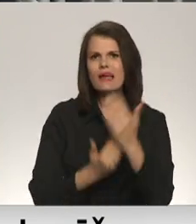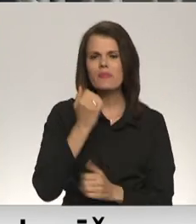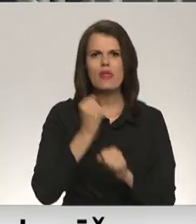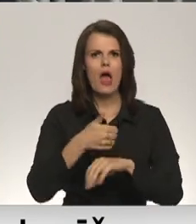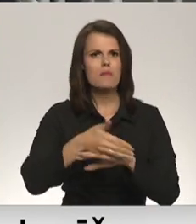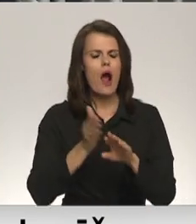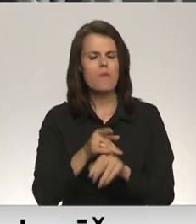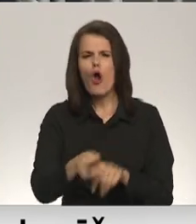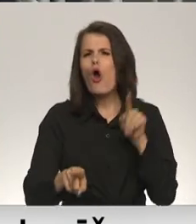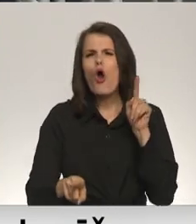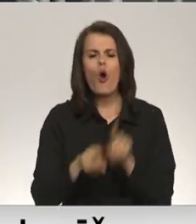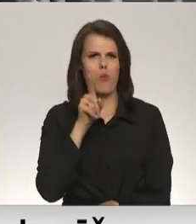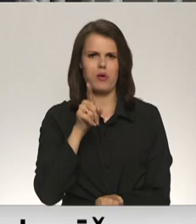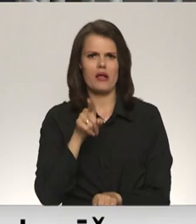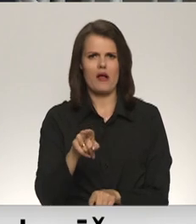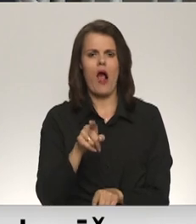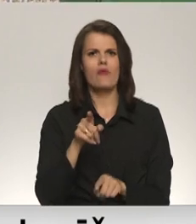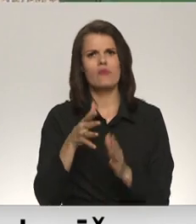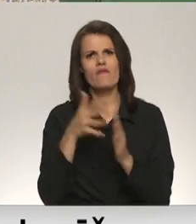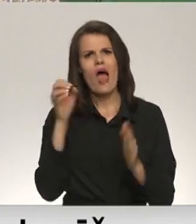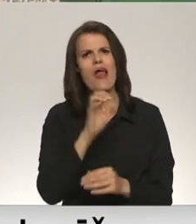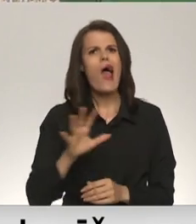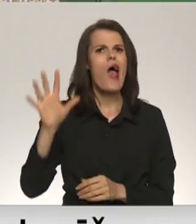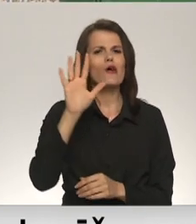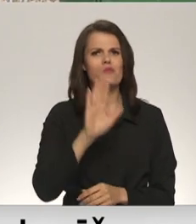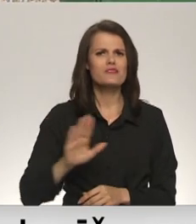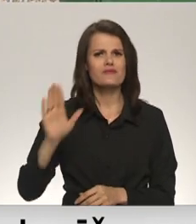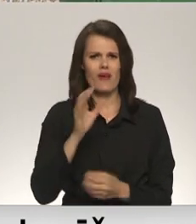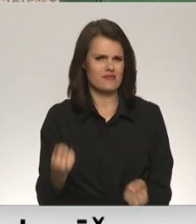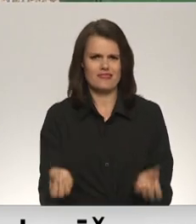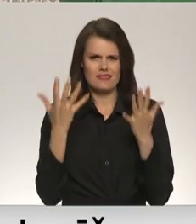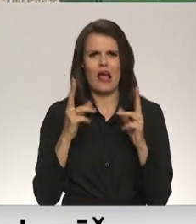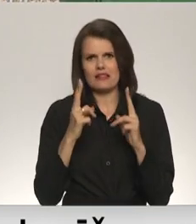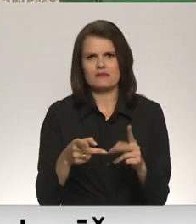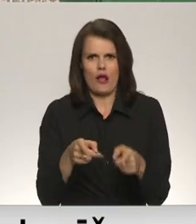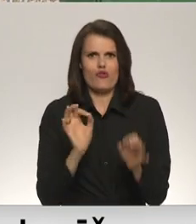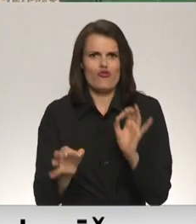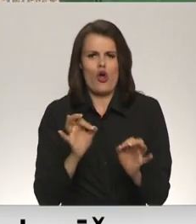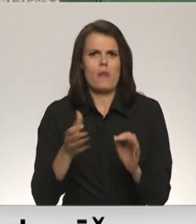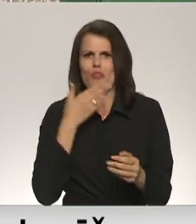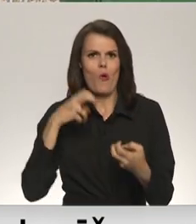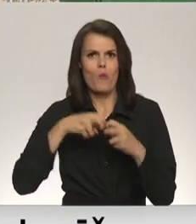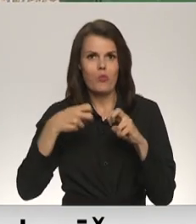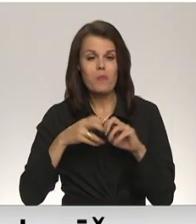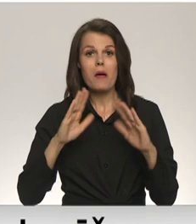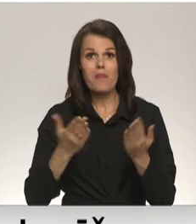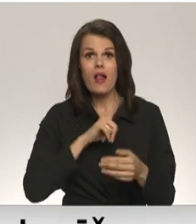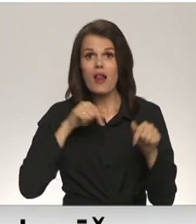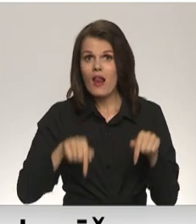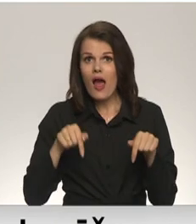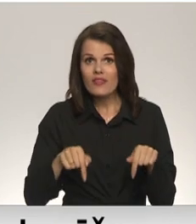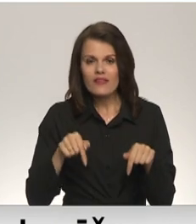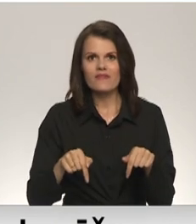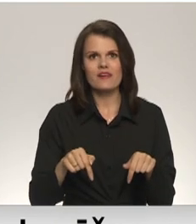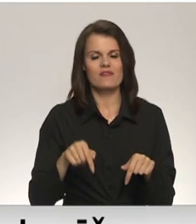ir pilnīgi pašsaprotami vairākumā Eiropas valstu un arī Latvijas darbiniekiem strādājot ārzemēs ar to nav problēma. Tomēr strādājot Latvijā,